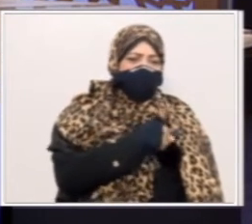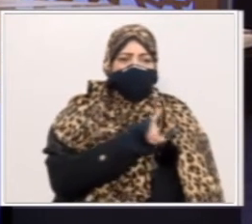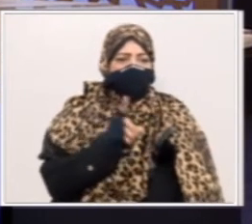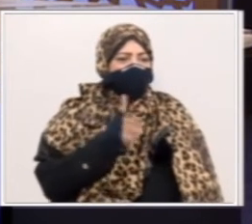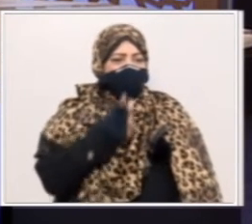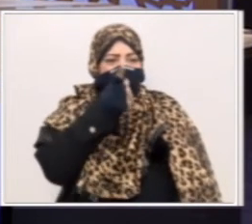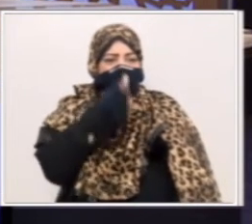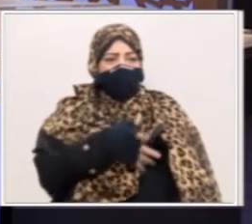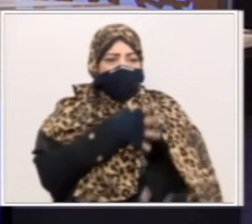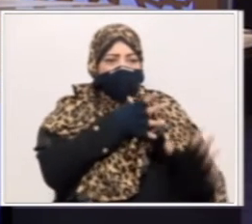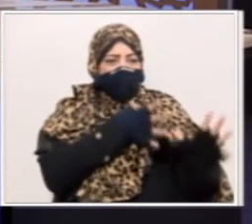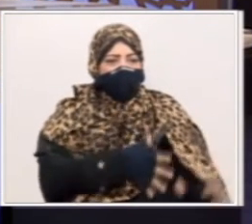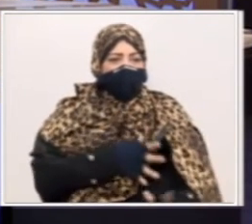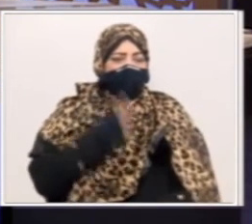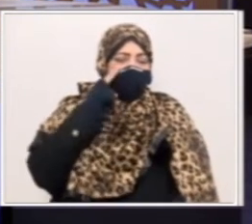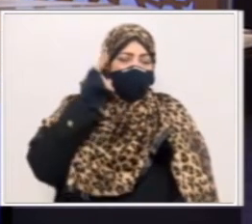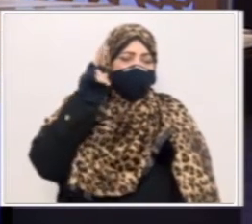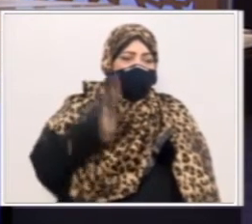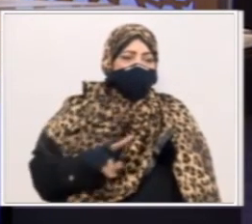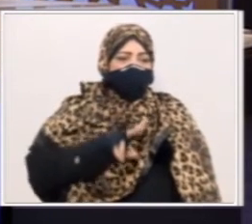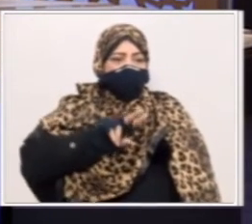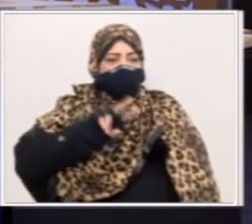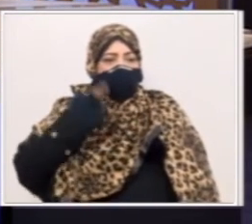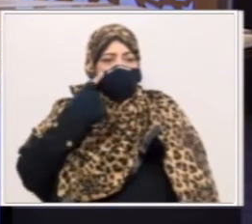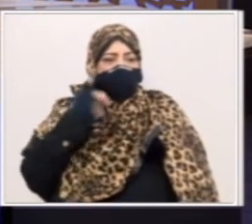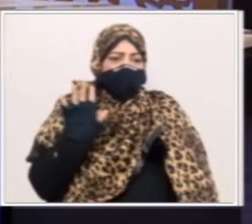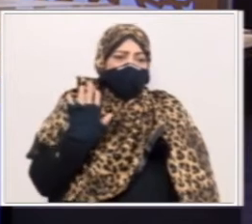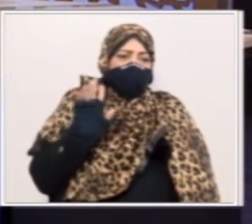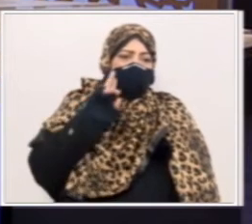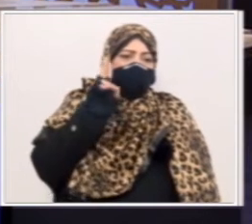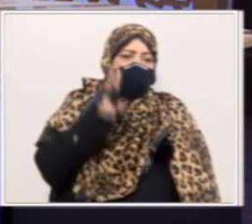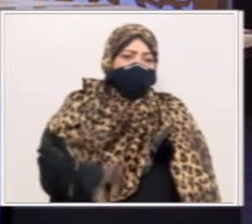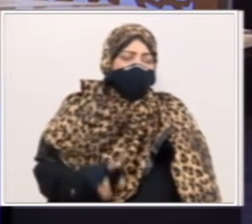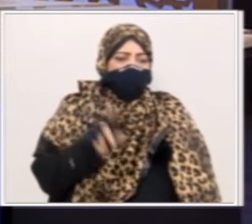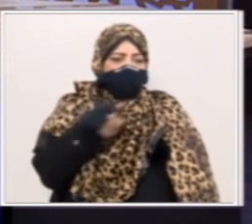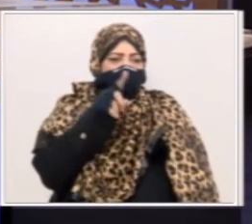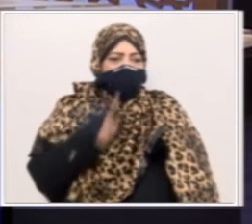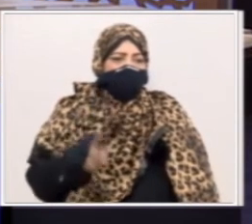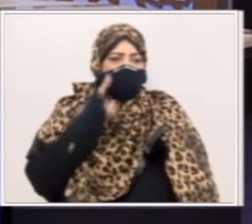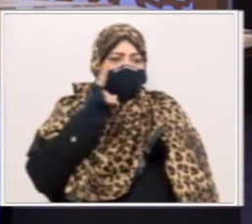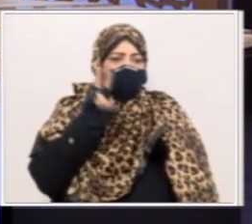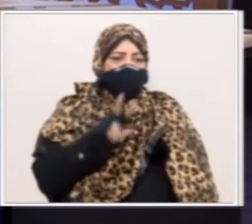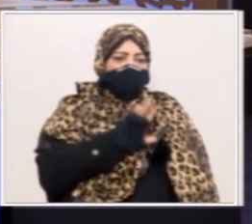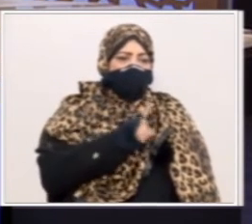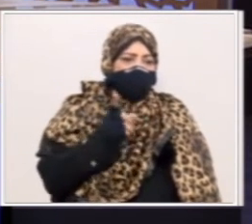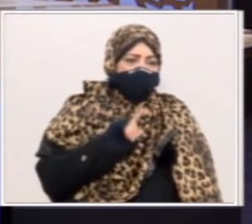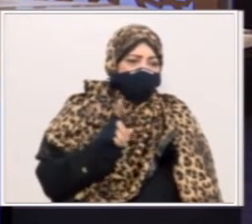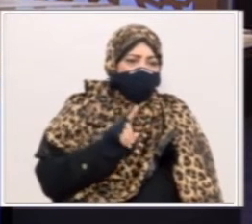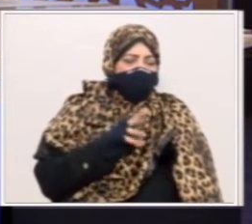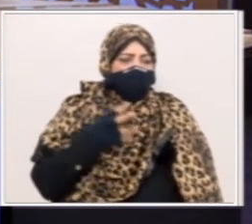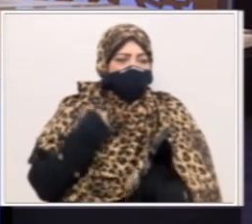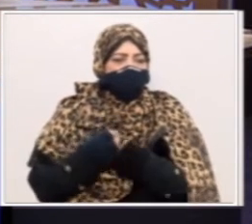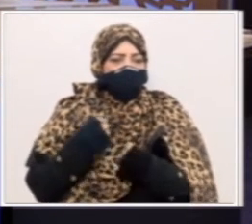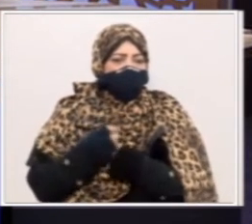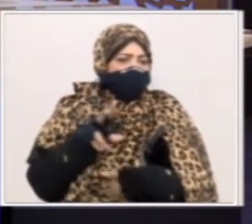أشهد على جور، فإني لا أشهد على جور، يعني هذا ظلم، أنت بتظلم بين أولادك وتب النبي